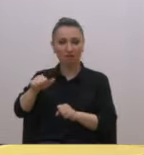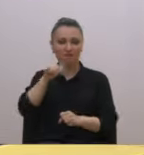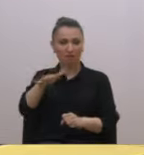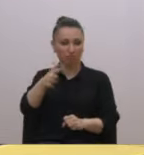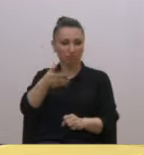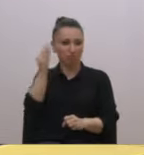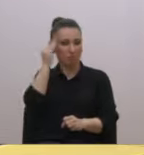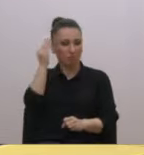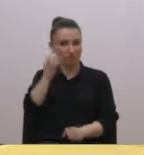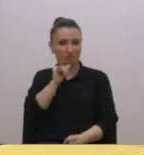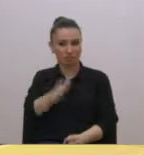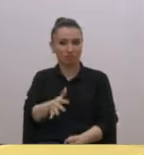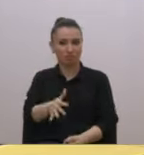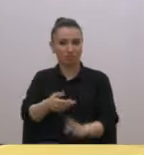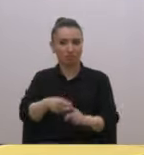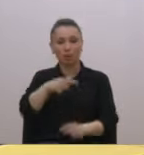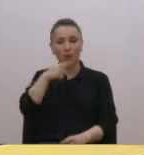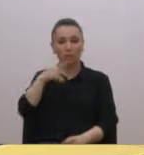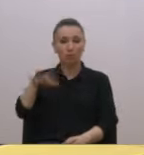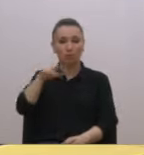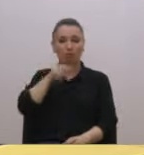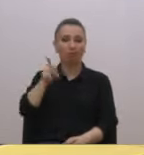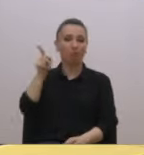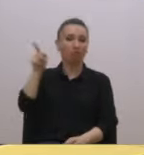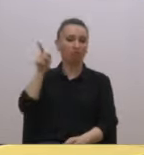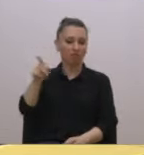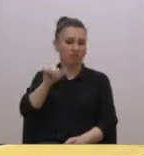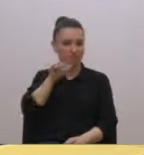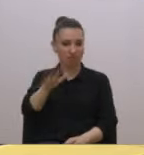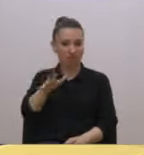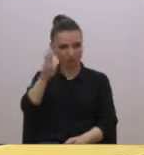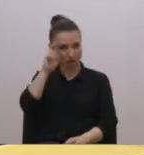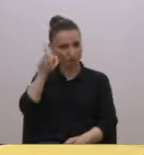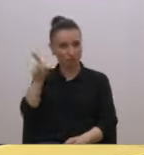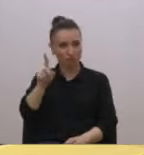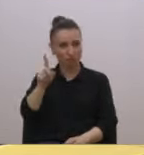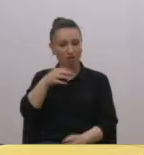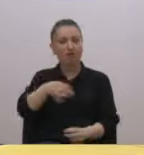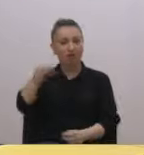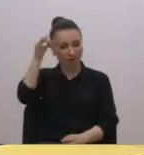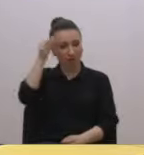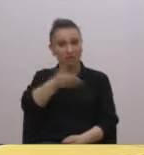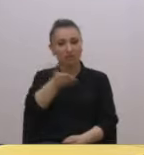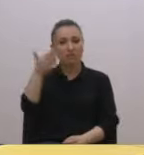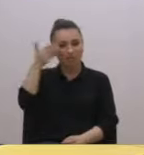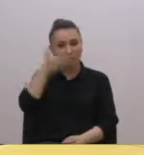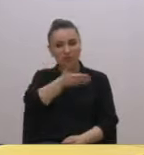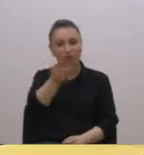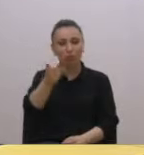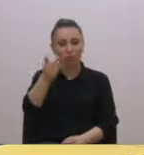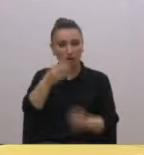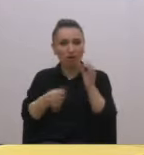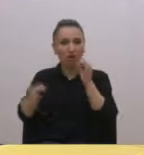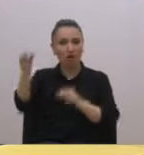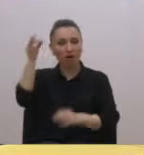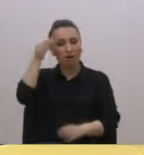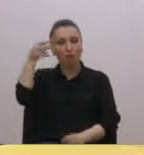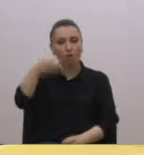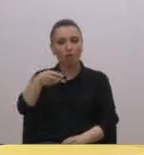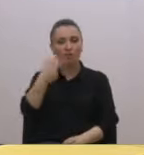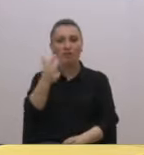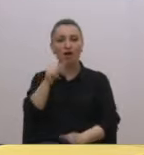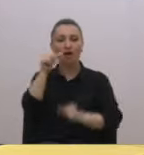ვითომცველებით. რუსულობას აბრალებენ ხელისუფლებას და გაგახსენებ და საზოგადოებაც მინდა გაიხსენოს,